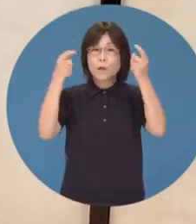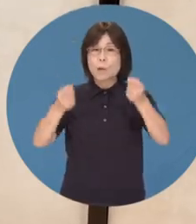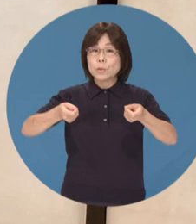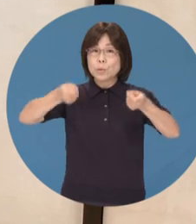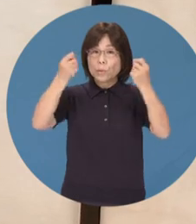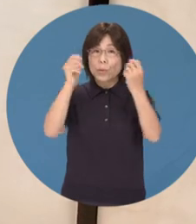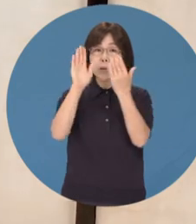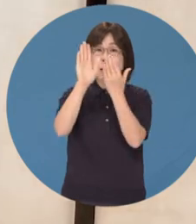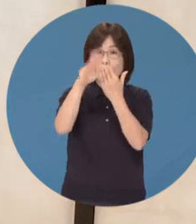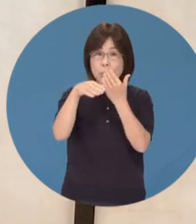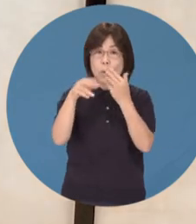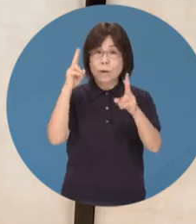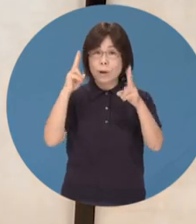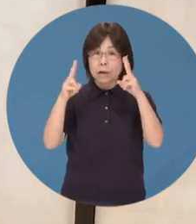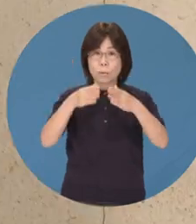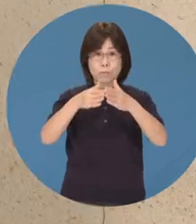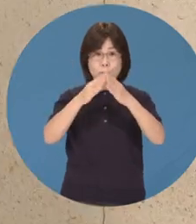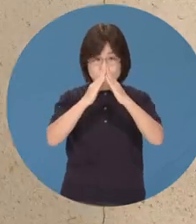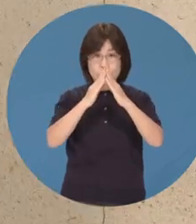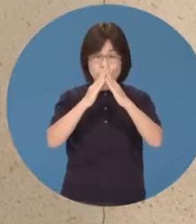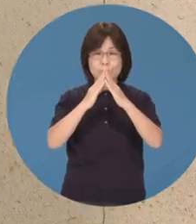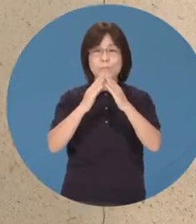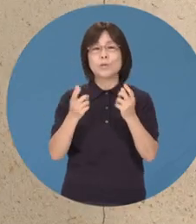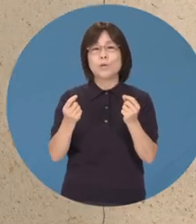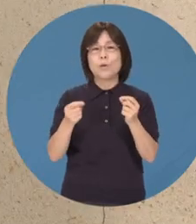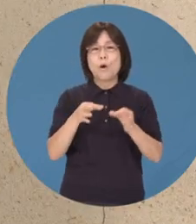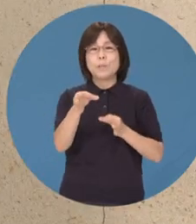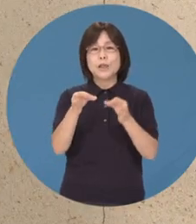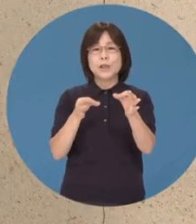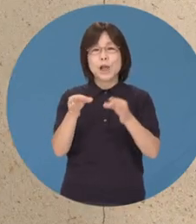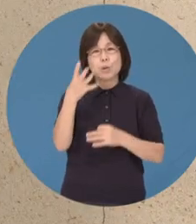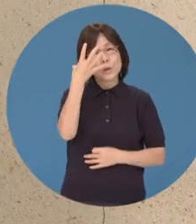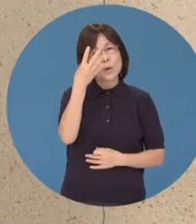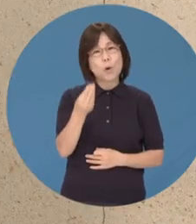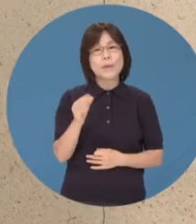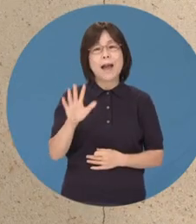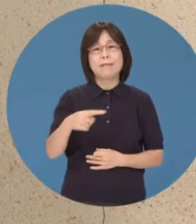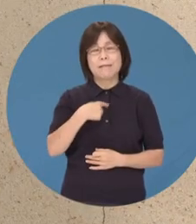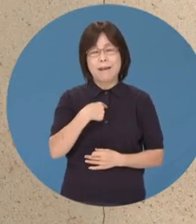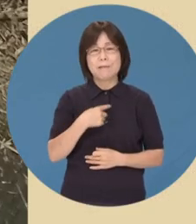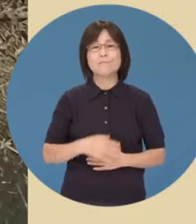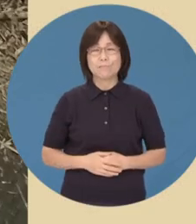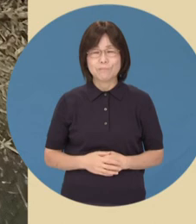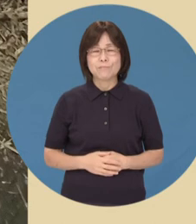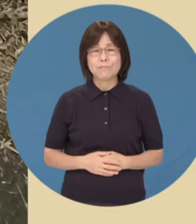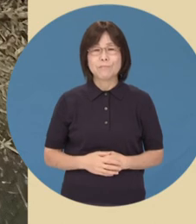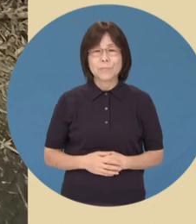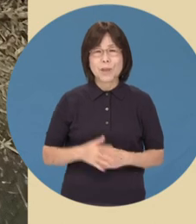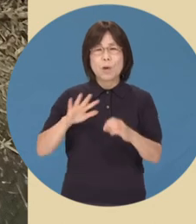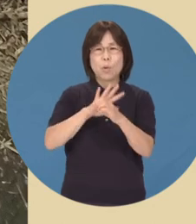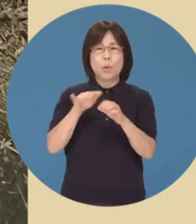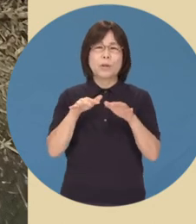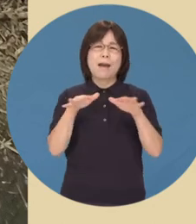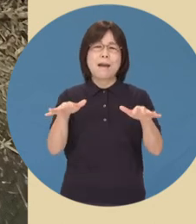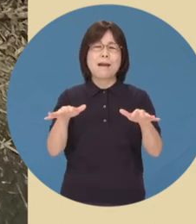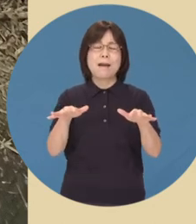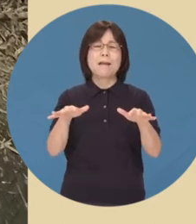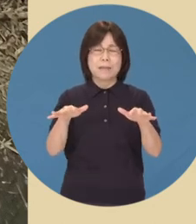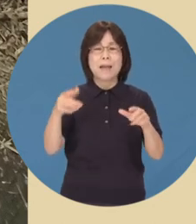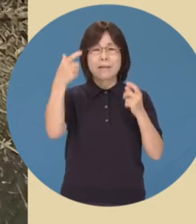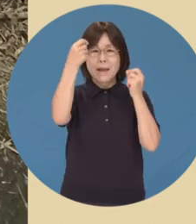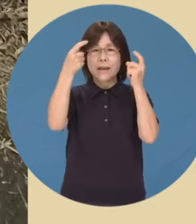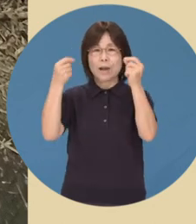して不動産会社を、 もともとビジネスとか商売に興味はあったんですけど、はい、大学の講義は全てオンラインになってしま